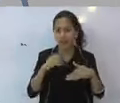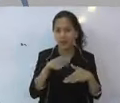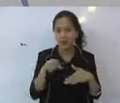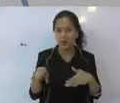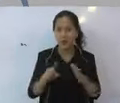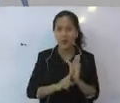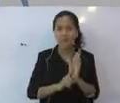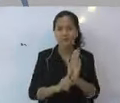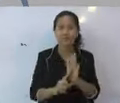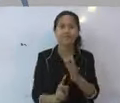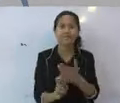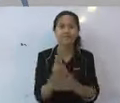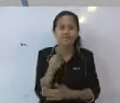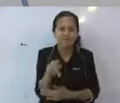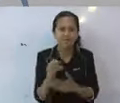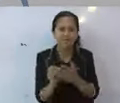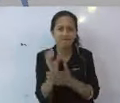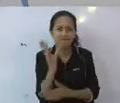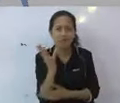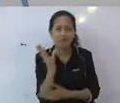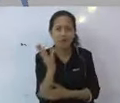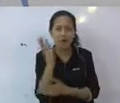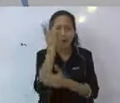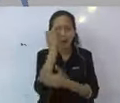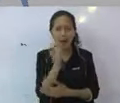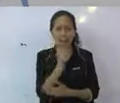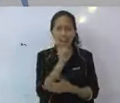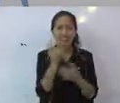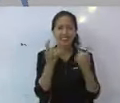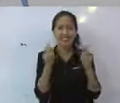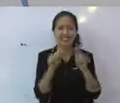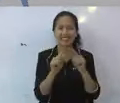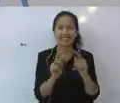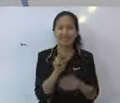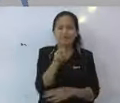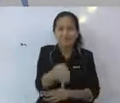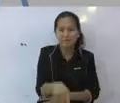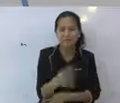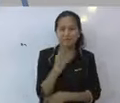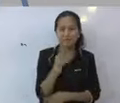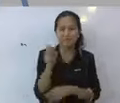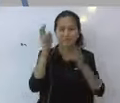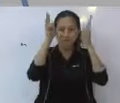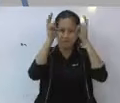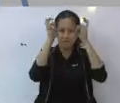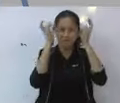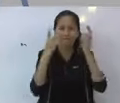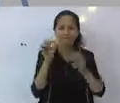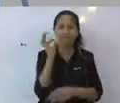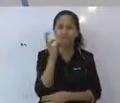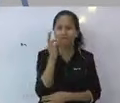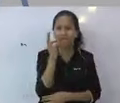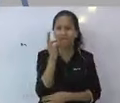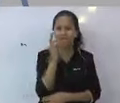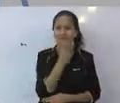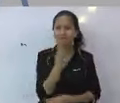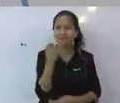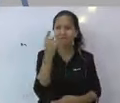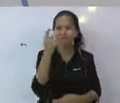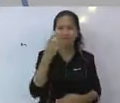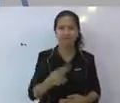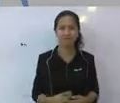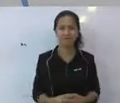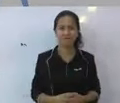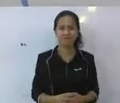inilalagay diyan, why not try to plant kalamansi? Pechay. Oh, pechay. Di ba? Yung mga ganong klase. Pwede mga... na naman display